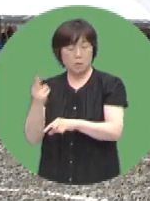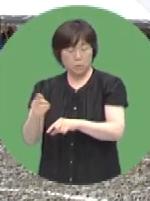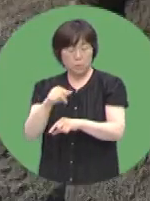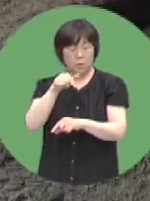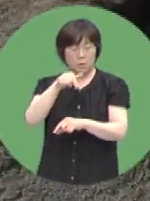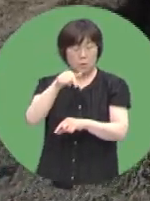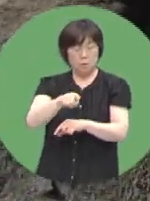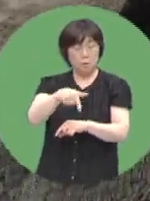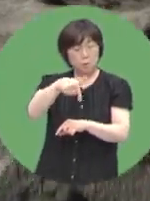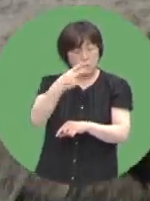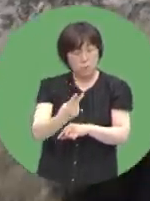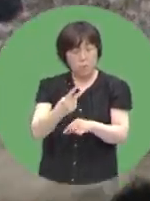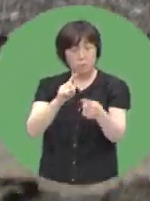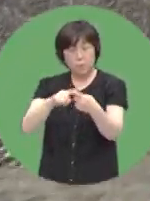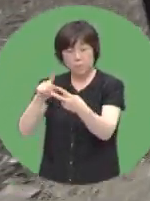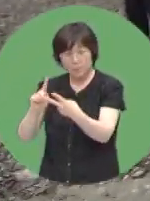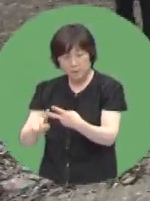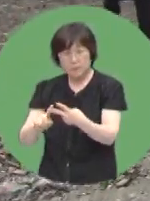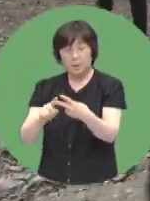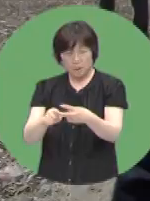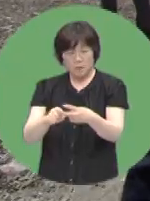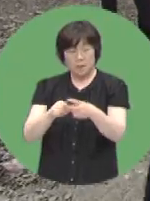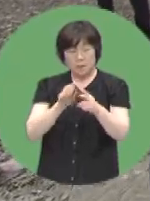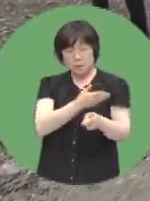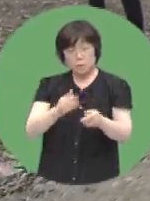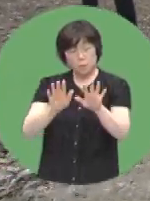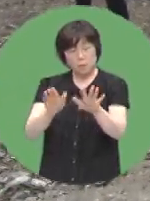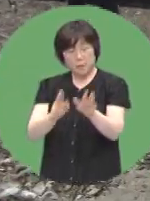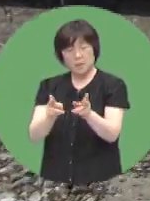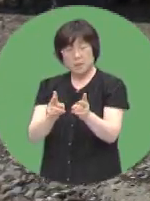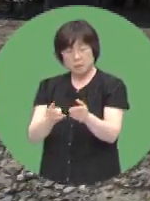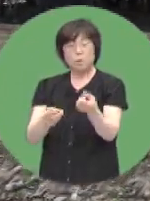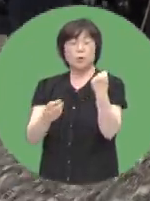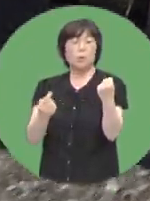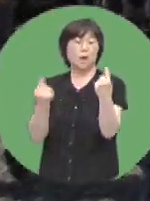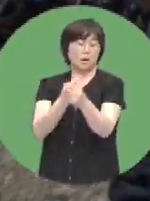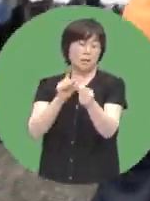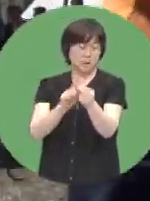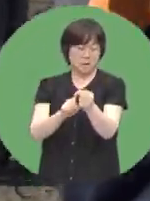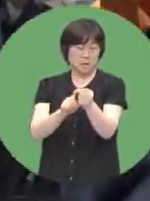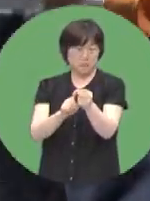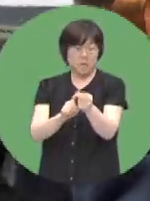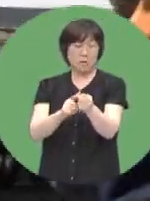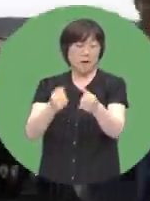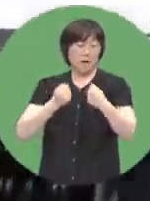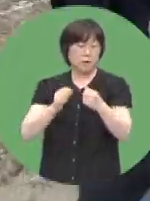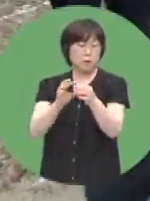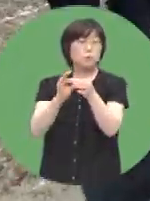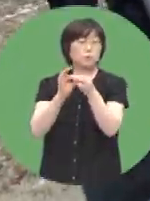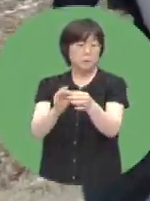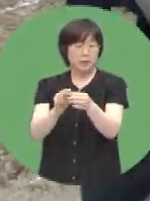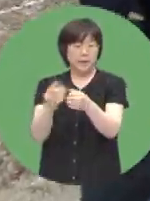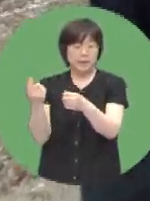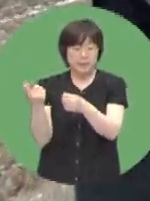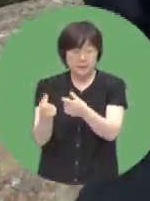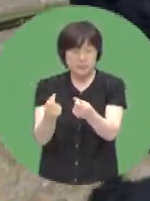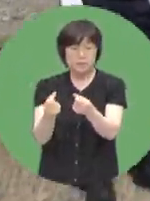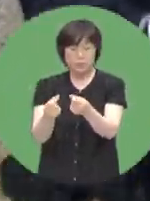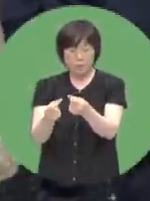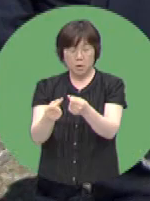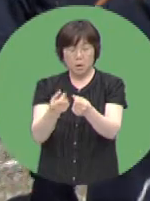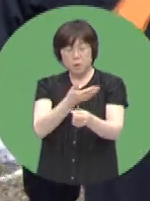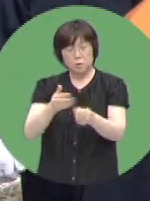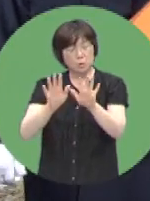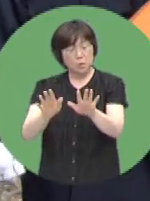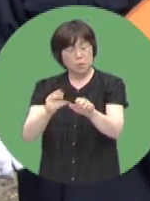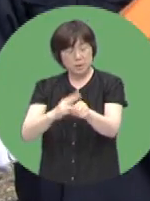から水防体制を強化をしておりますが、こうした水防演習、これを通じましてしっかりと水防技